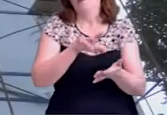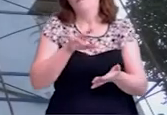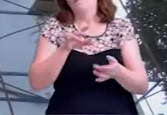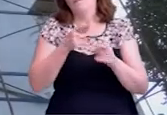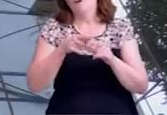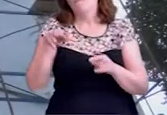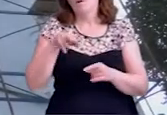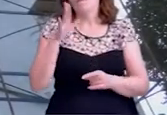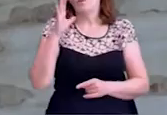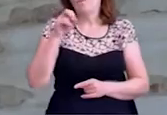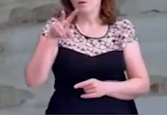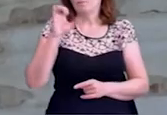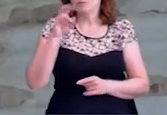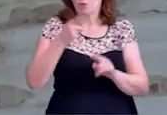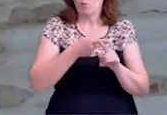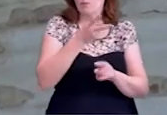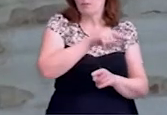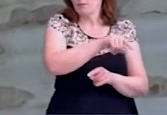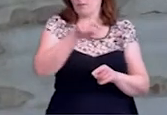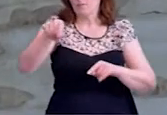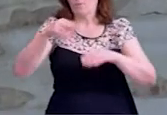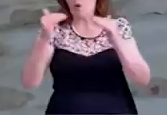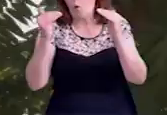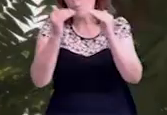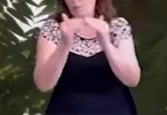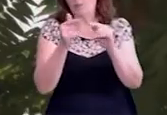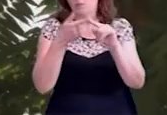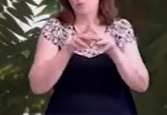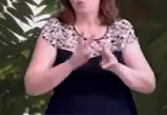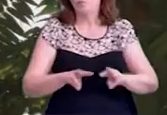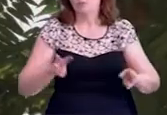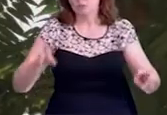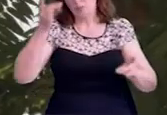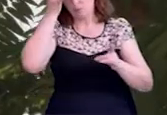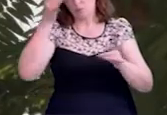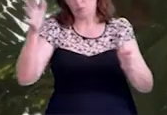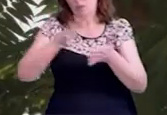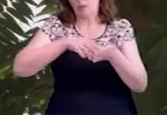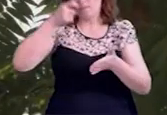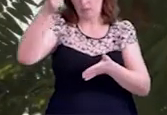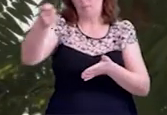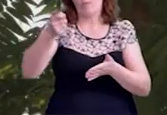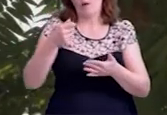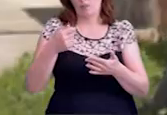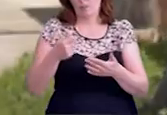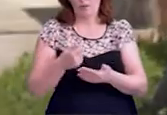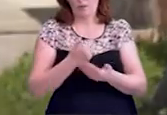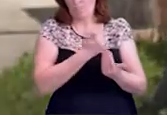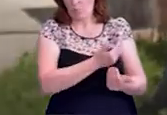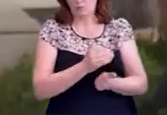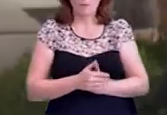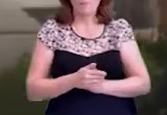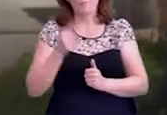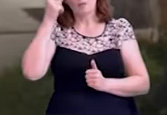ОДА Павло Веселов каже, ці два об'єкти на «Велике будівництво» до Міністерства культури подавали вони. Враховували в першу